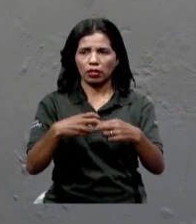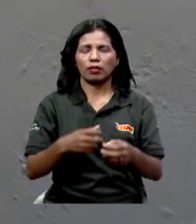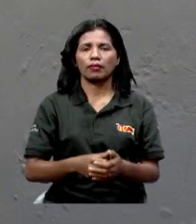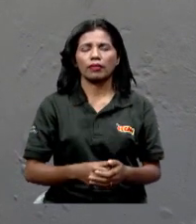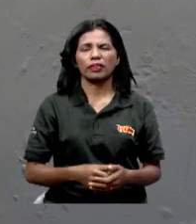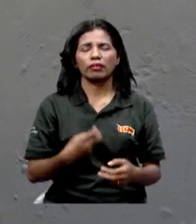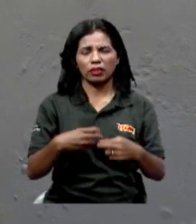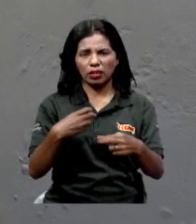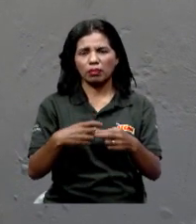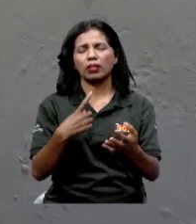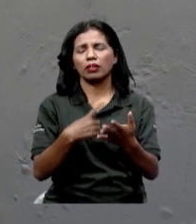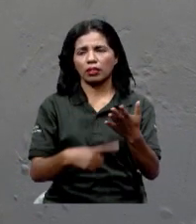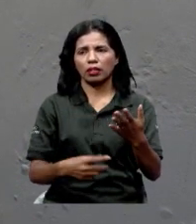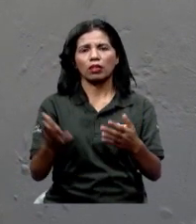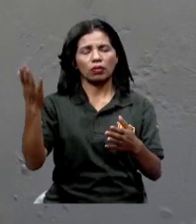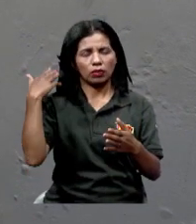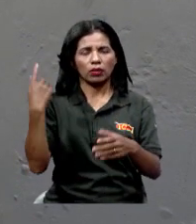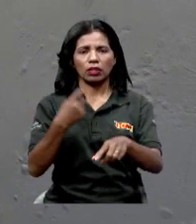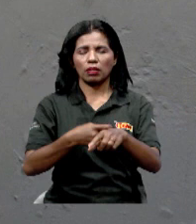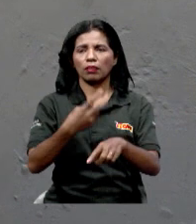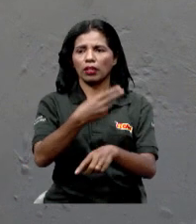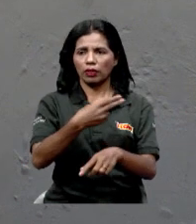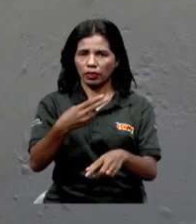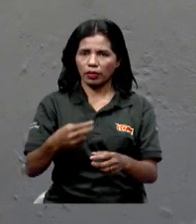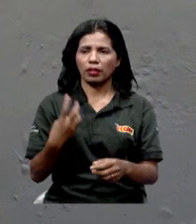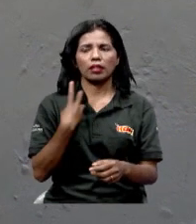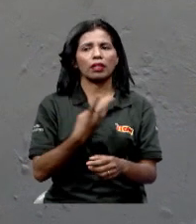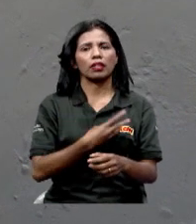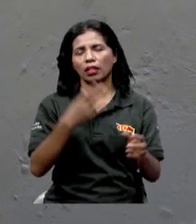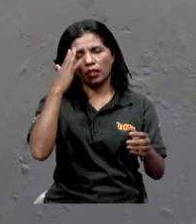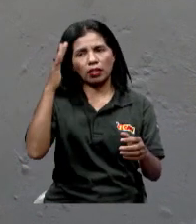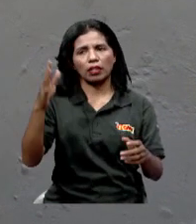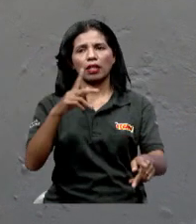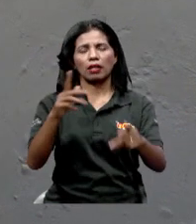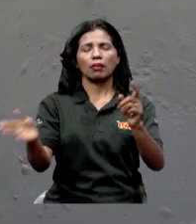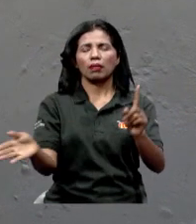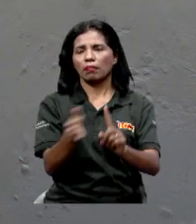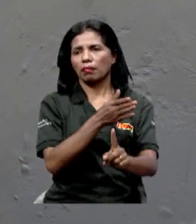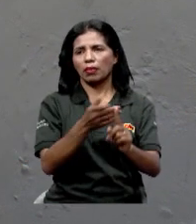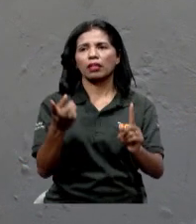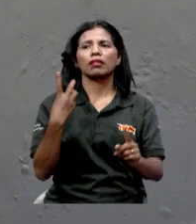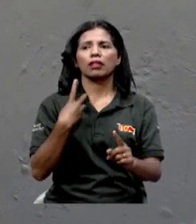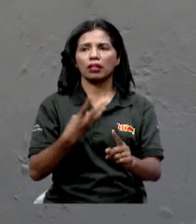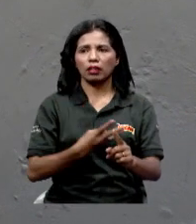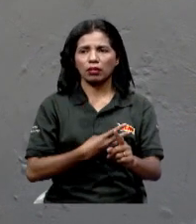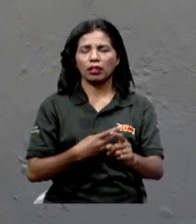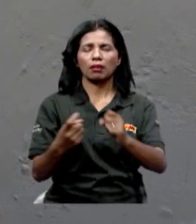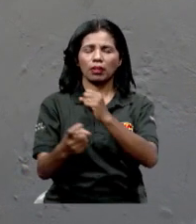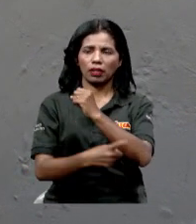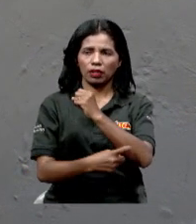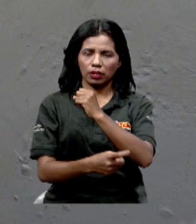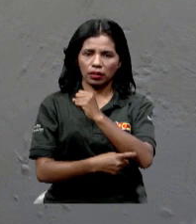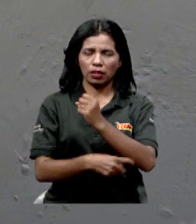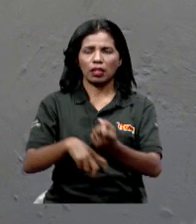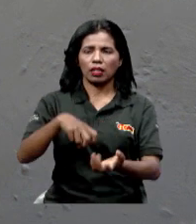ne. Agora ulu Indonesia ni tempo. Ita latihan ni emak baku ita. Ema castigo,